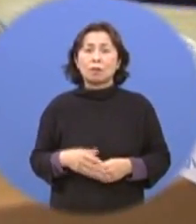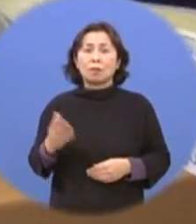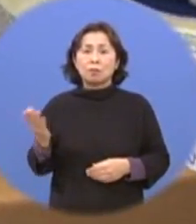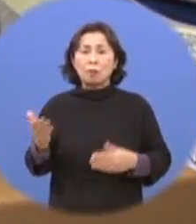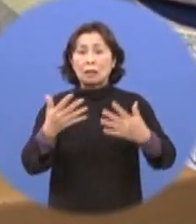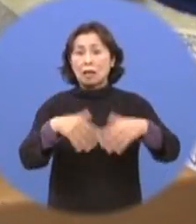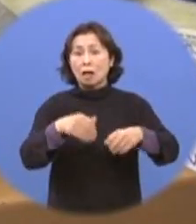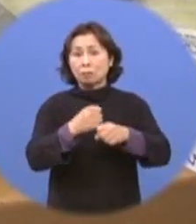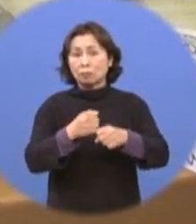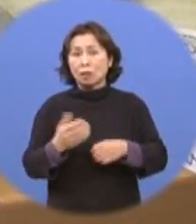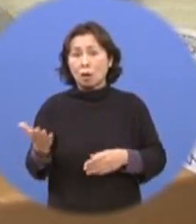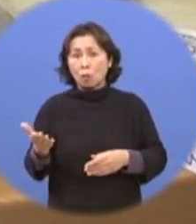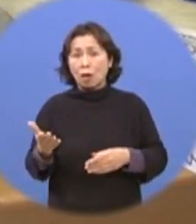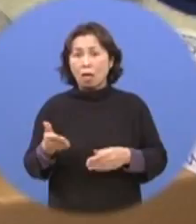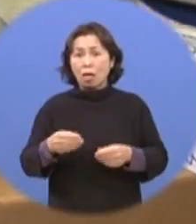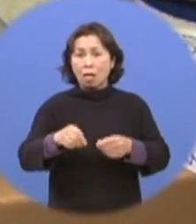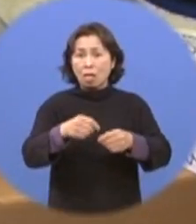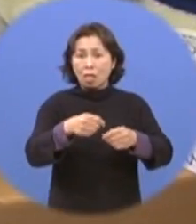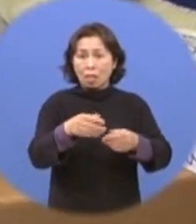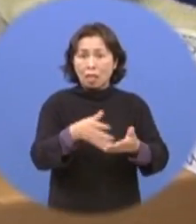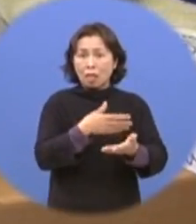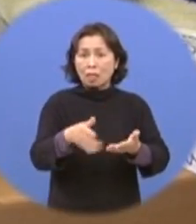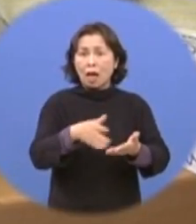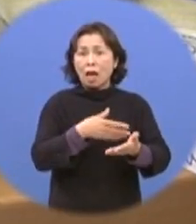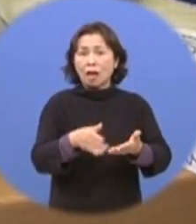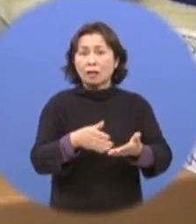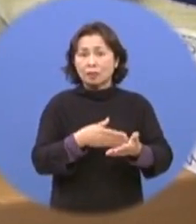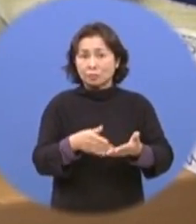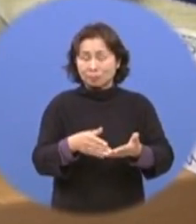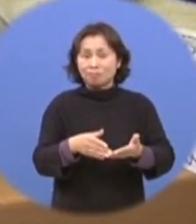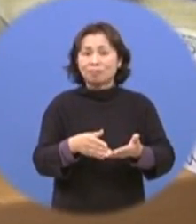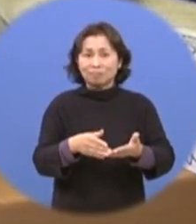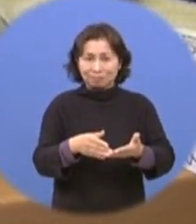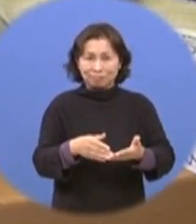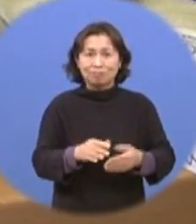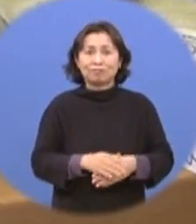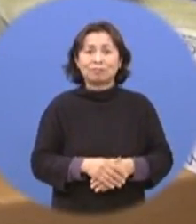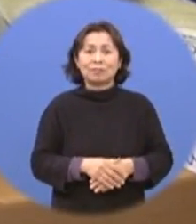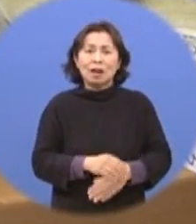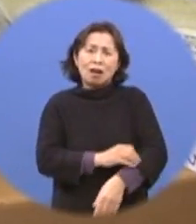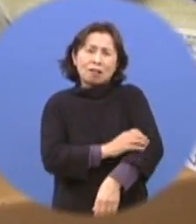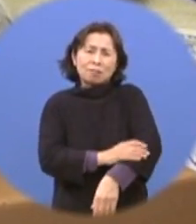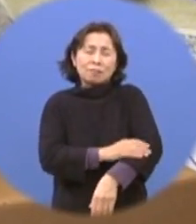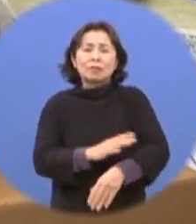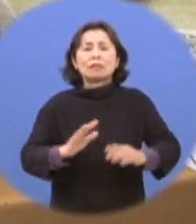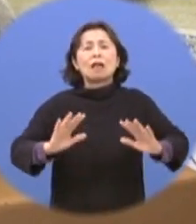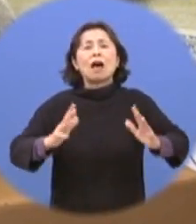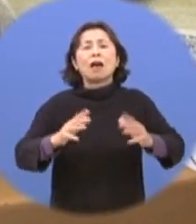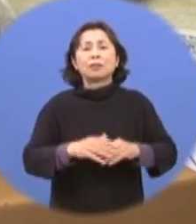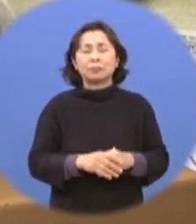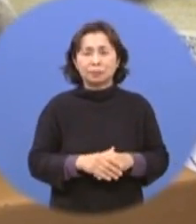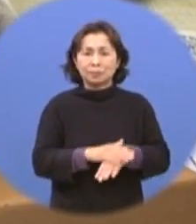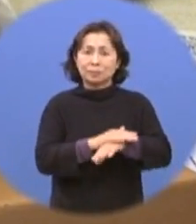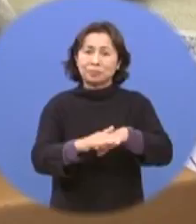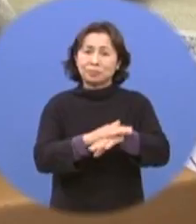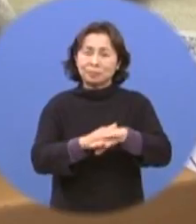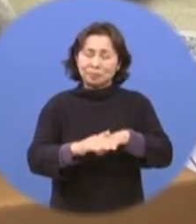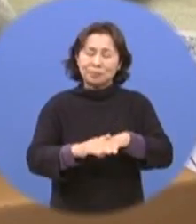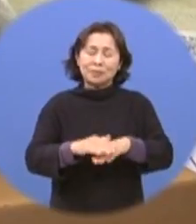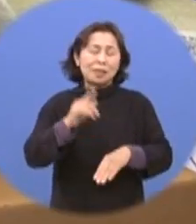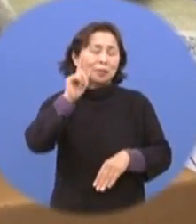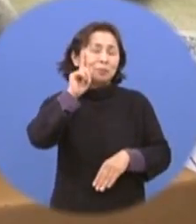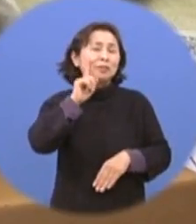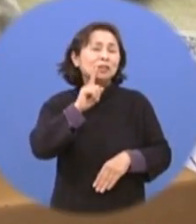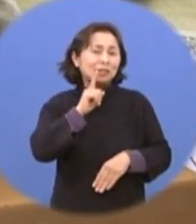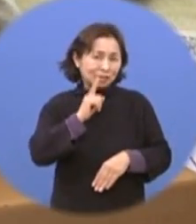は全くの映画ん遠田全くないですねスゴイゴロゴロしないねえとのも酷くとの着心地がよく